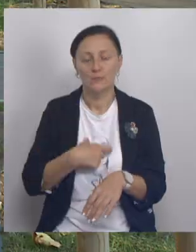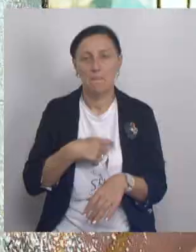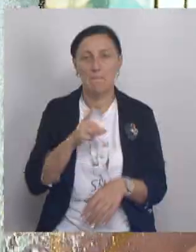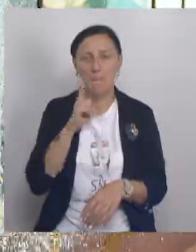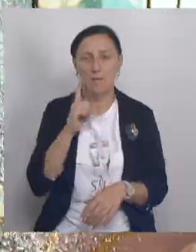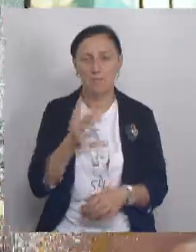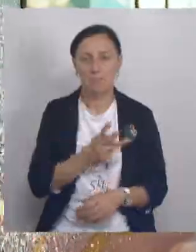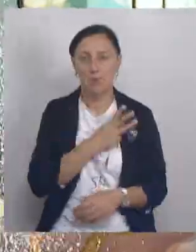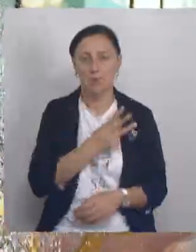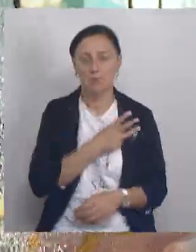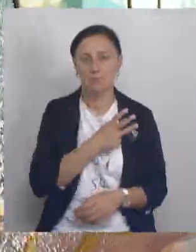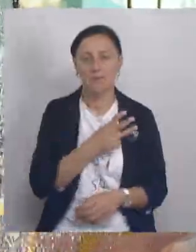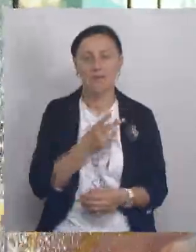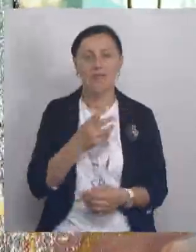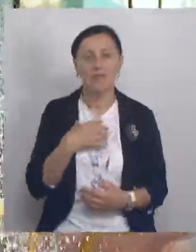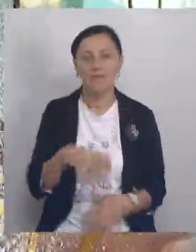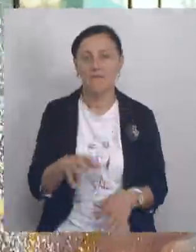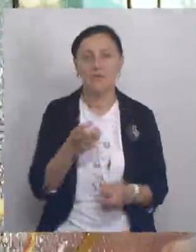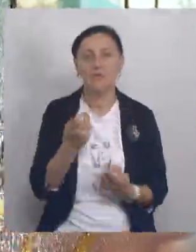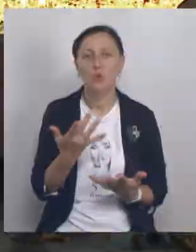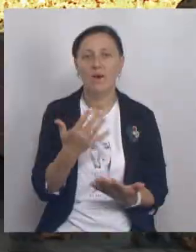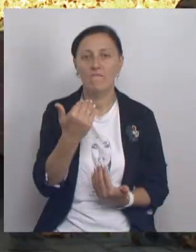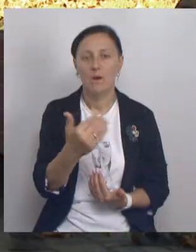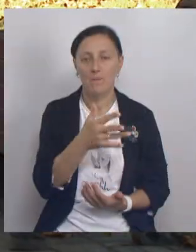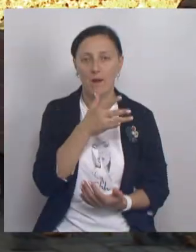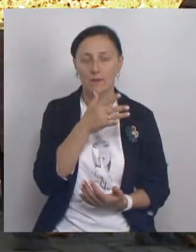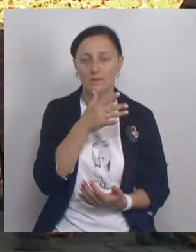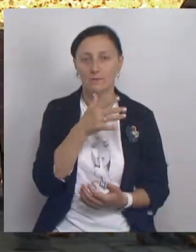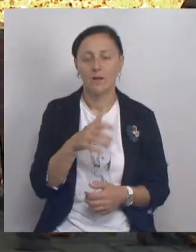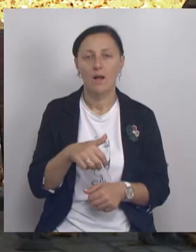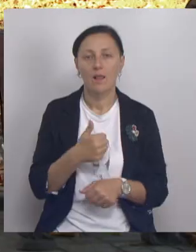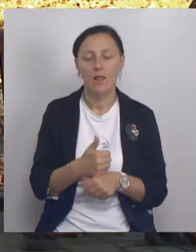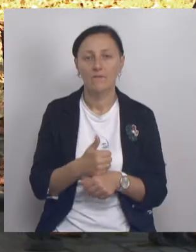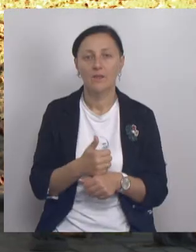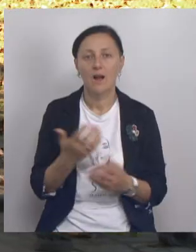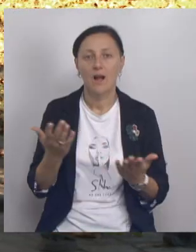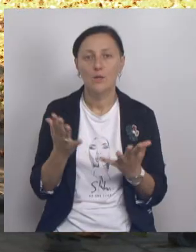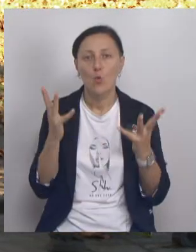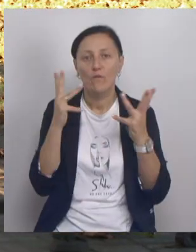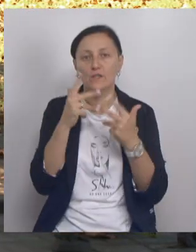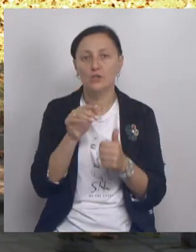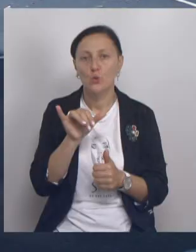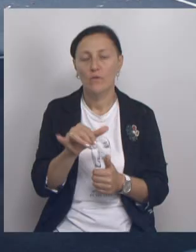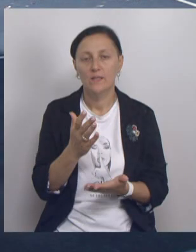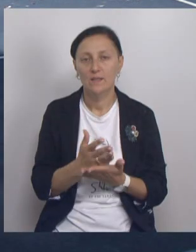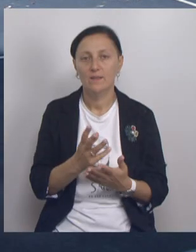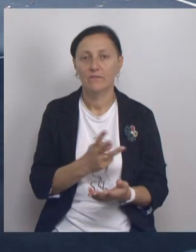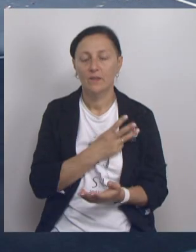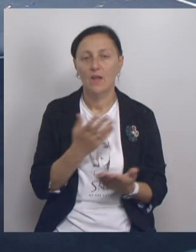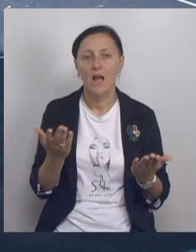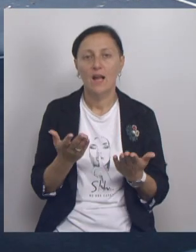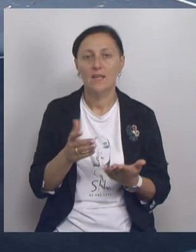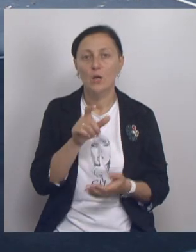бодрым. Неважно, сколько тебе лет, важно, какие истины ты усвоил, какими увлечениями вдохновляешься и какие люди в